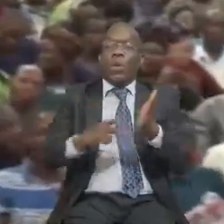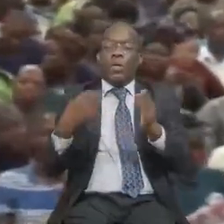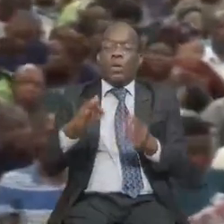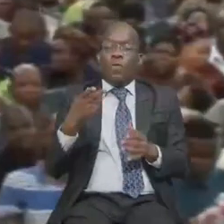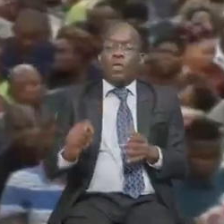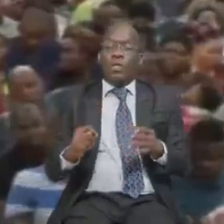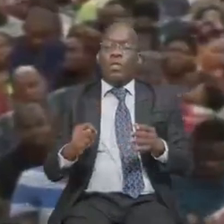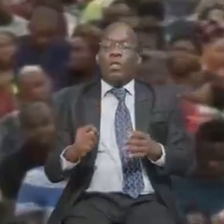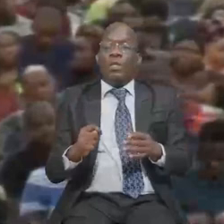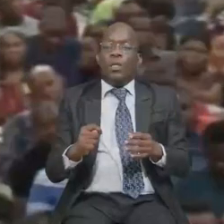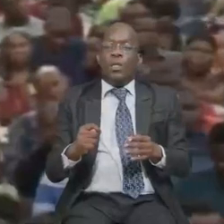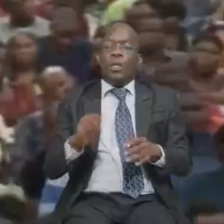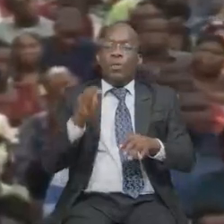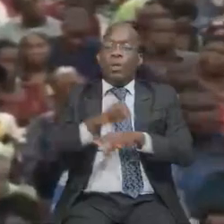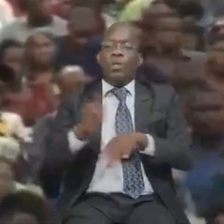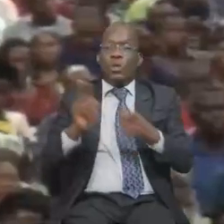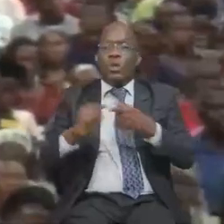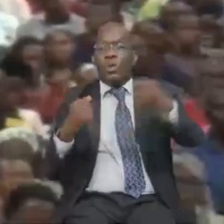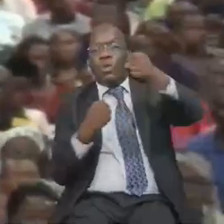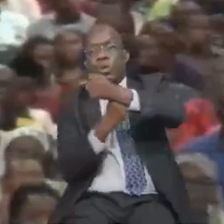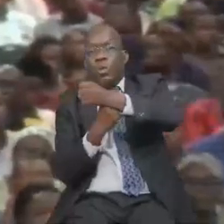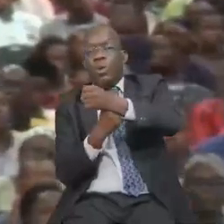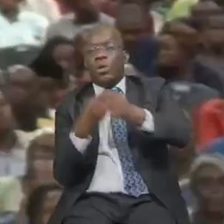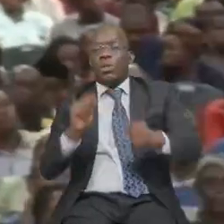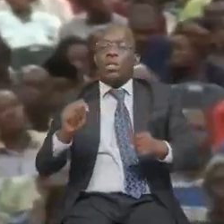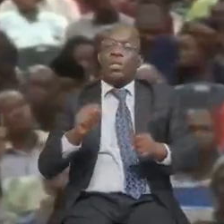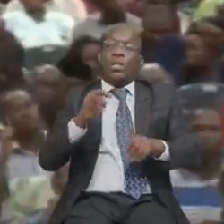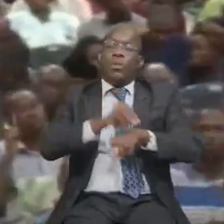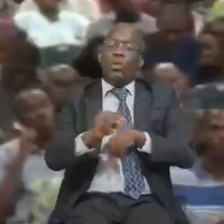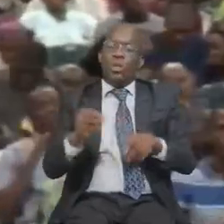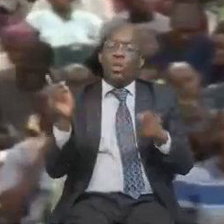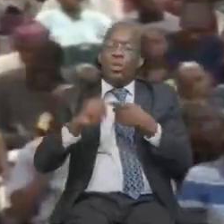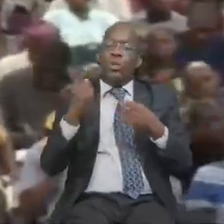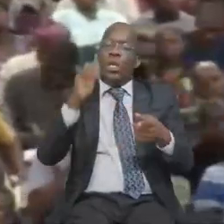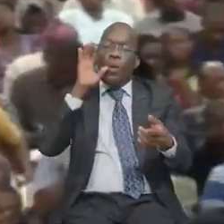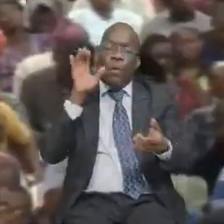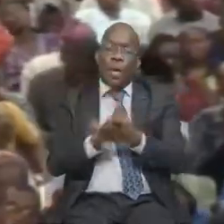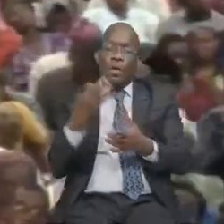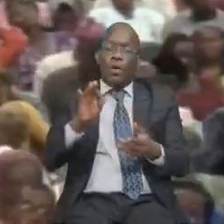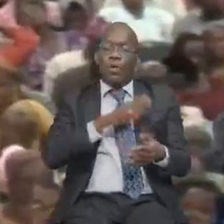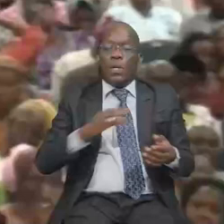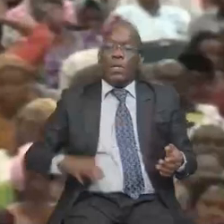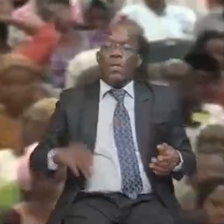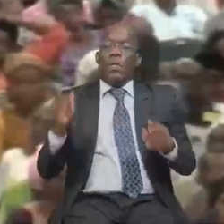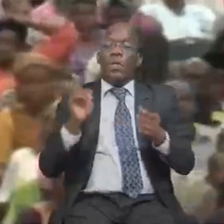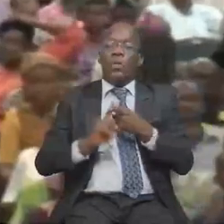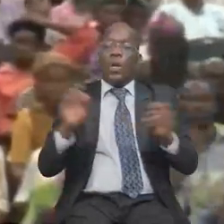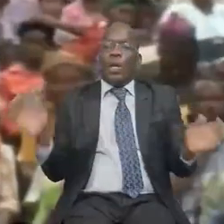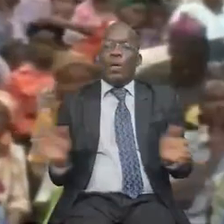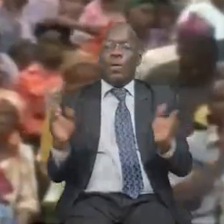chose à l'élévation de l'épouse de Christ, à l'encouragement de l'époux de